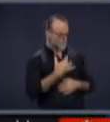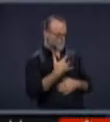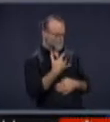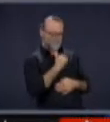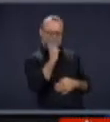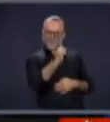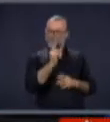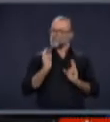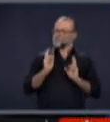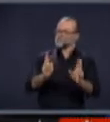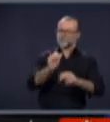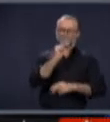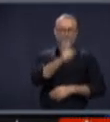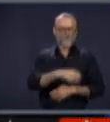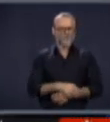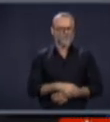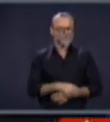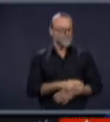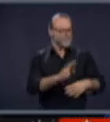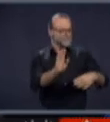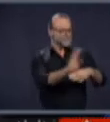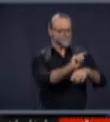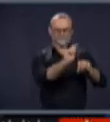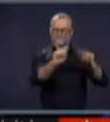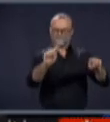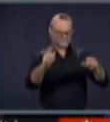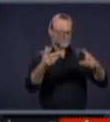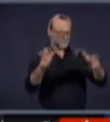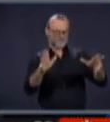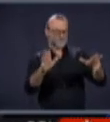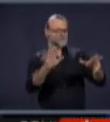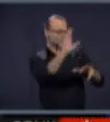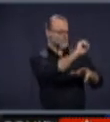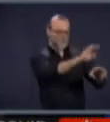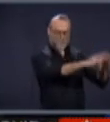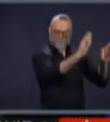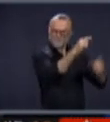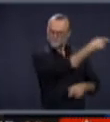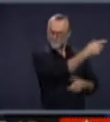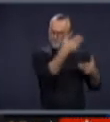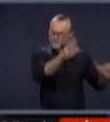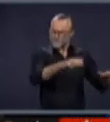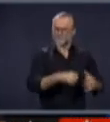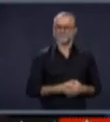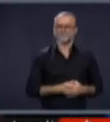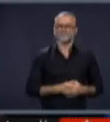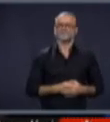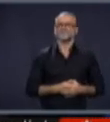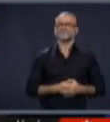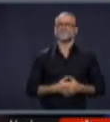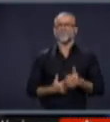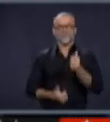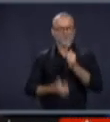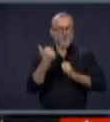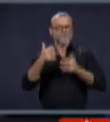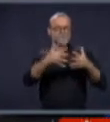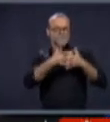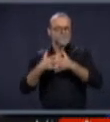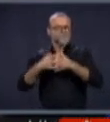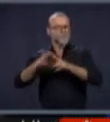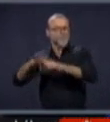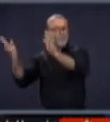les commerces? Non, je ne pense pas que nous nous précipitons. Les commerces de détail sont déjà ouverts en